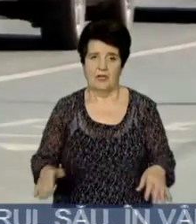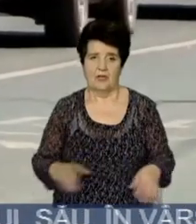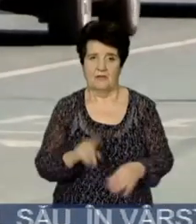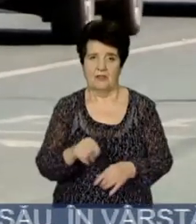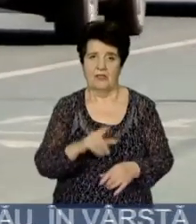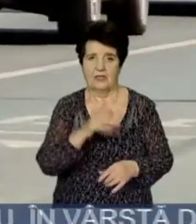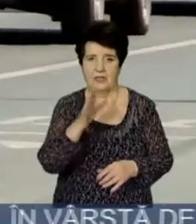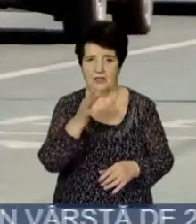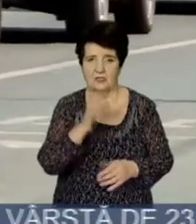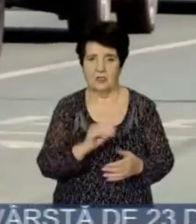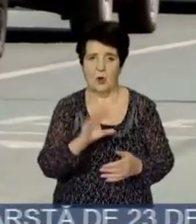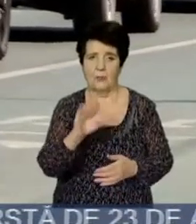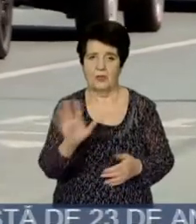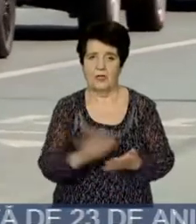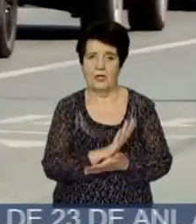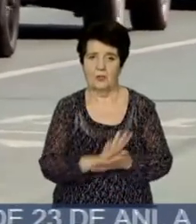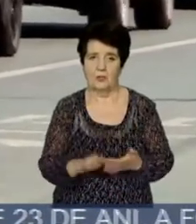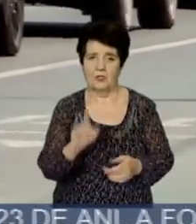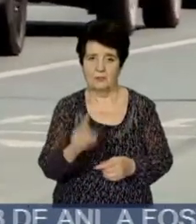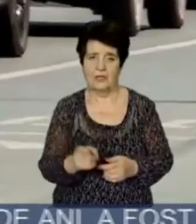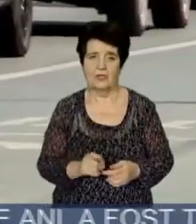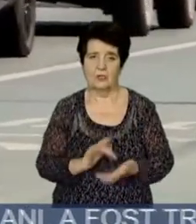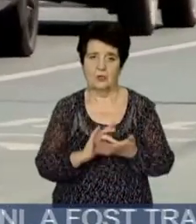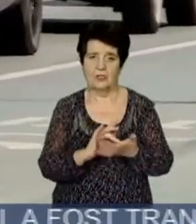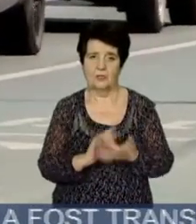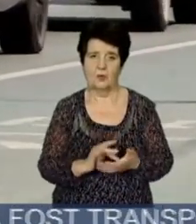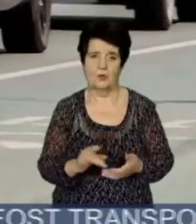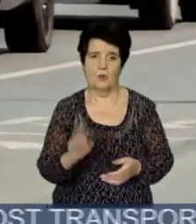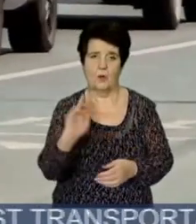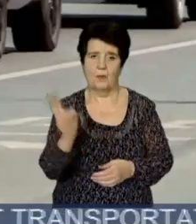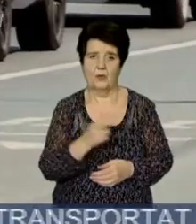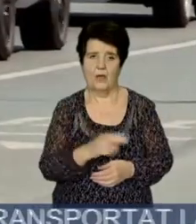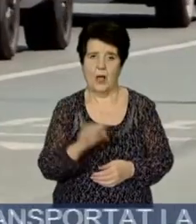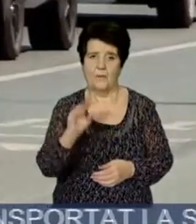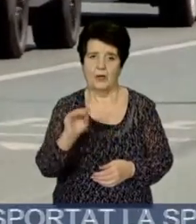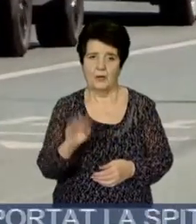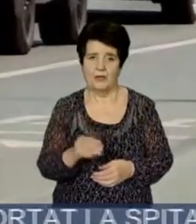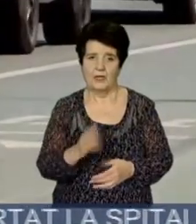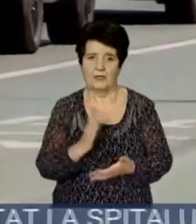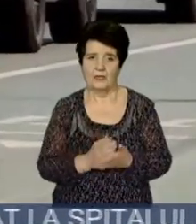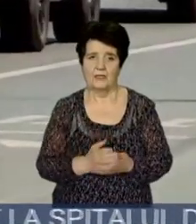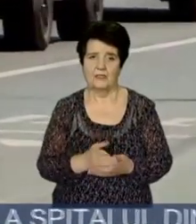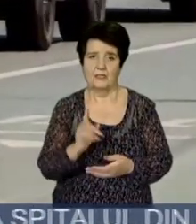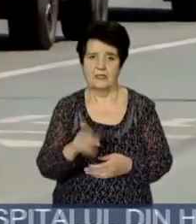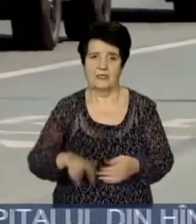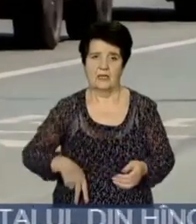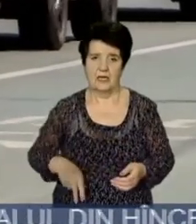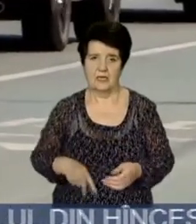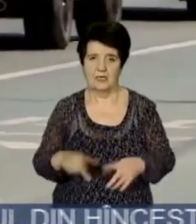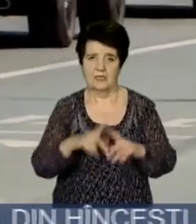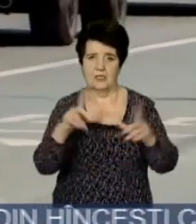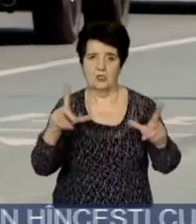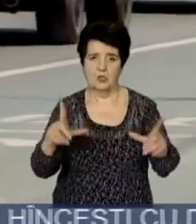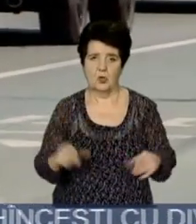Chișinău beneficiază de abonamente gratuite pentru a călători în transportul public abonamentele urmează să fie recepționate de către directorii